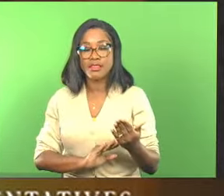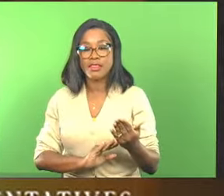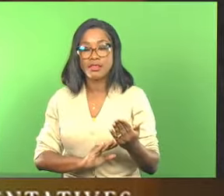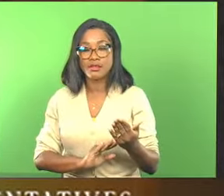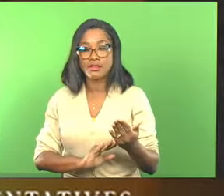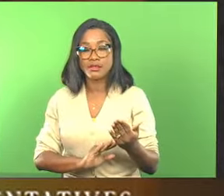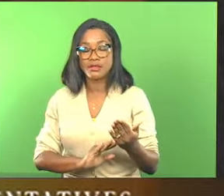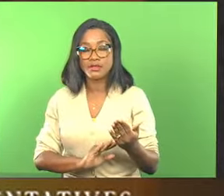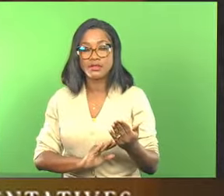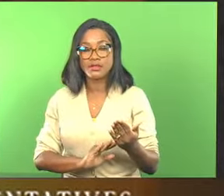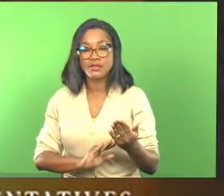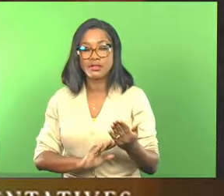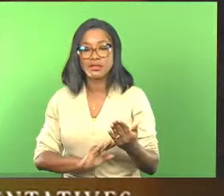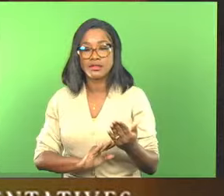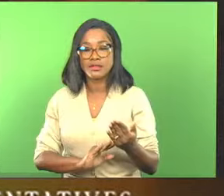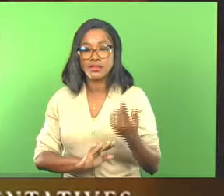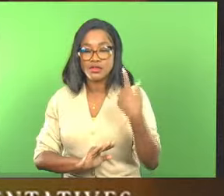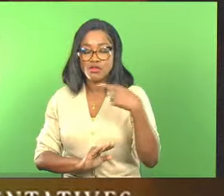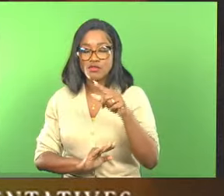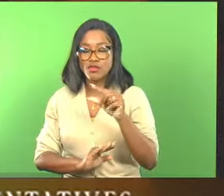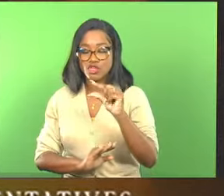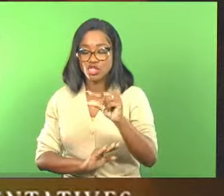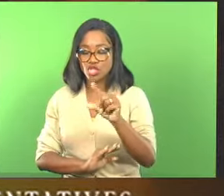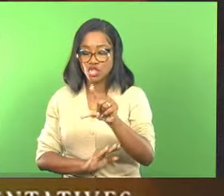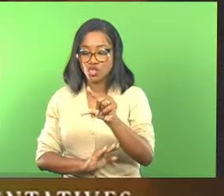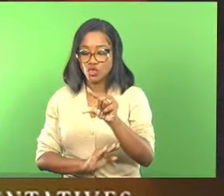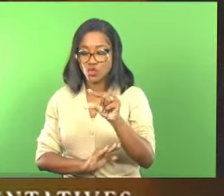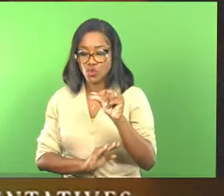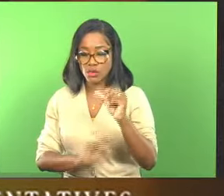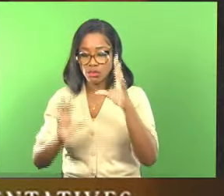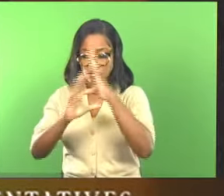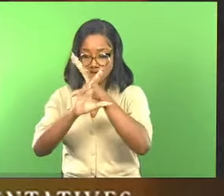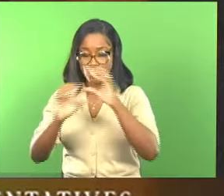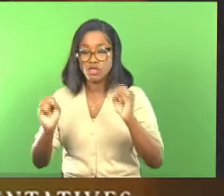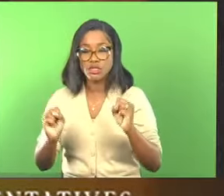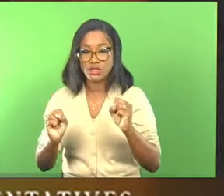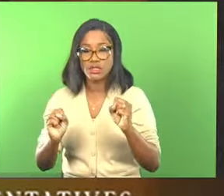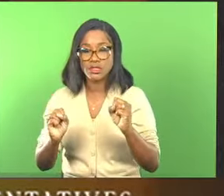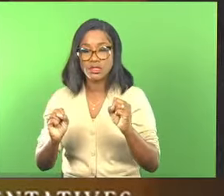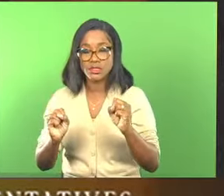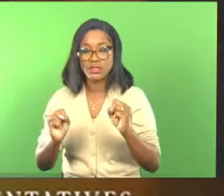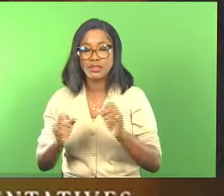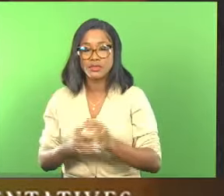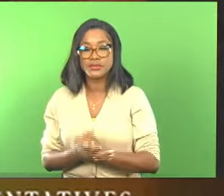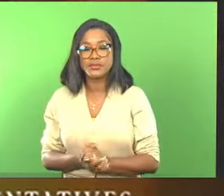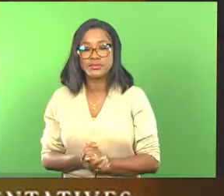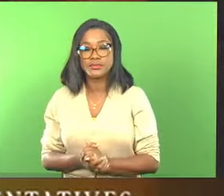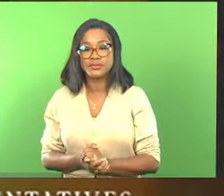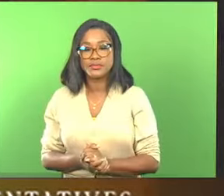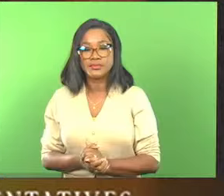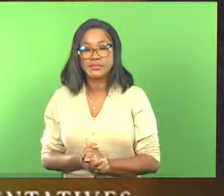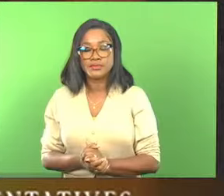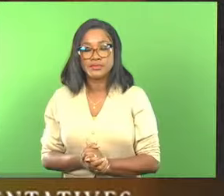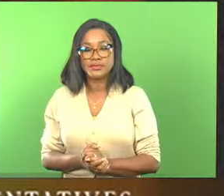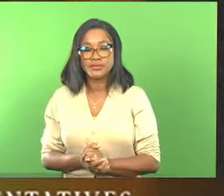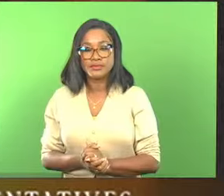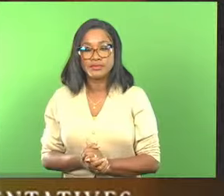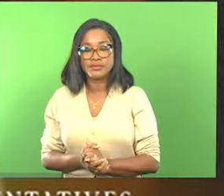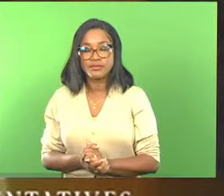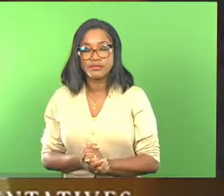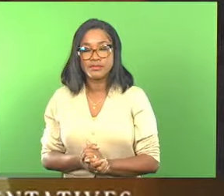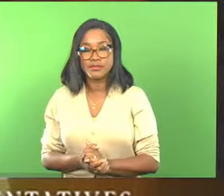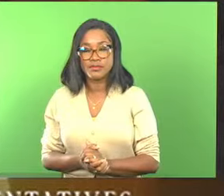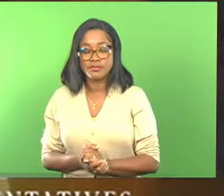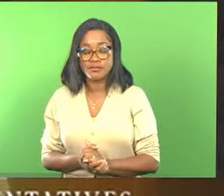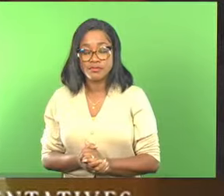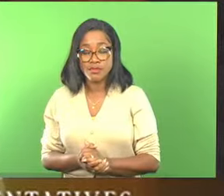our G20 presidency. हम भारत में विमेन लेड डेवलपमेंट